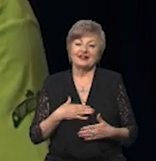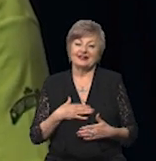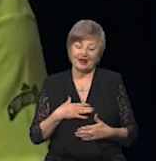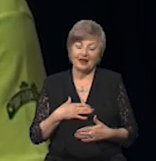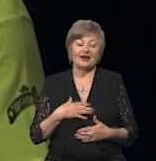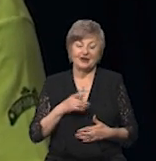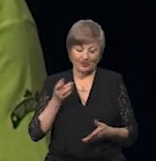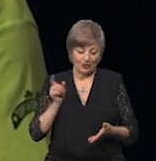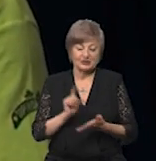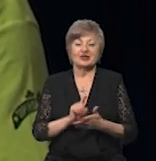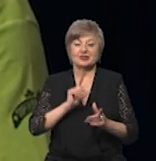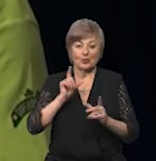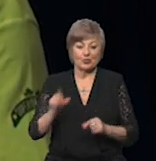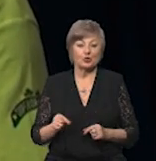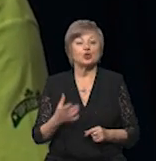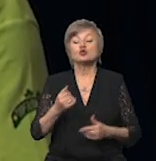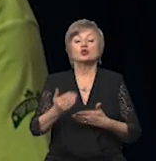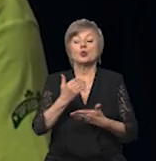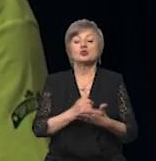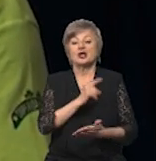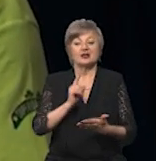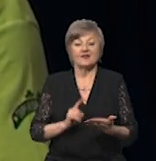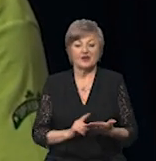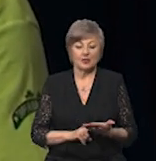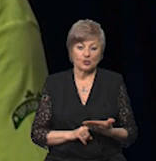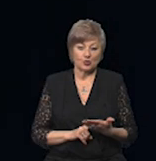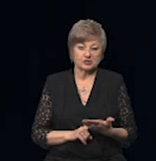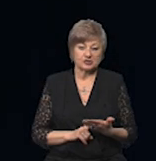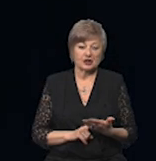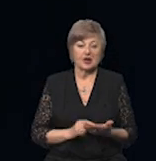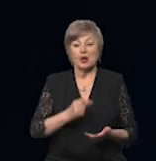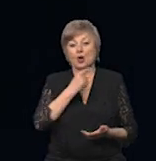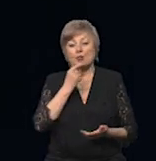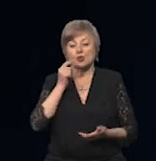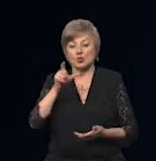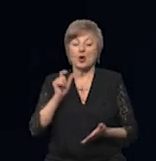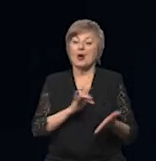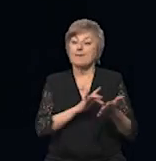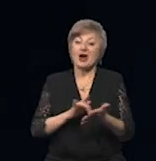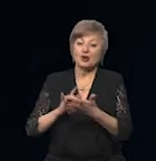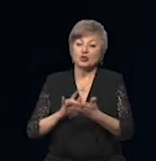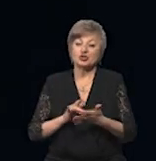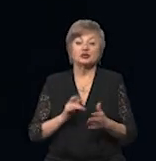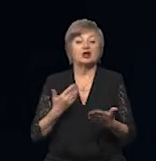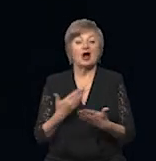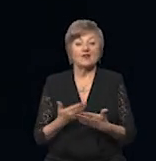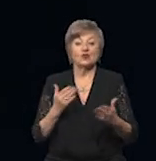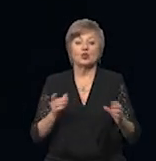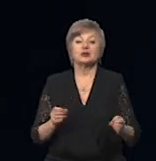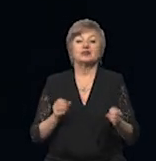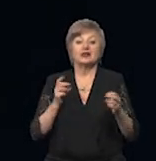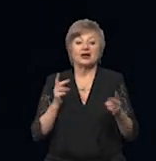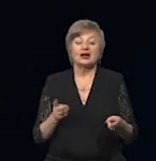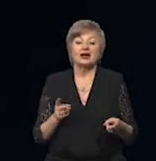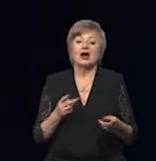затримується. Ну і наостанок є ще одне таке запитання. Подорожує багато хто. Але як от дайте